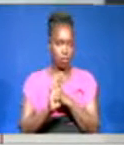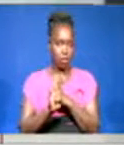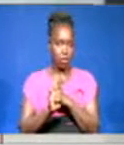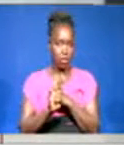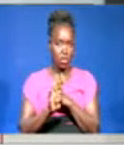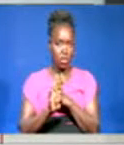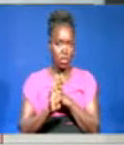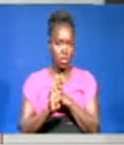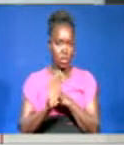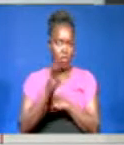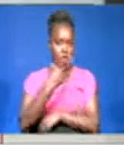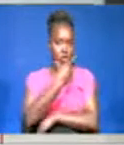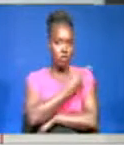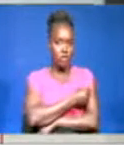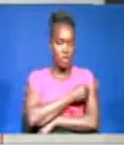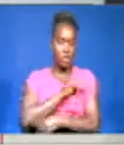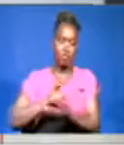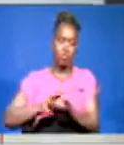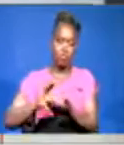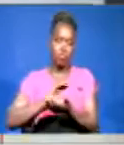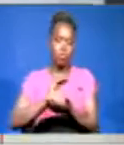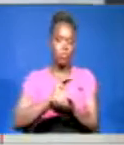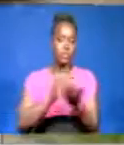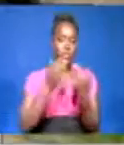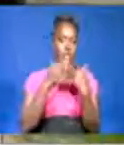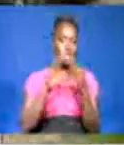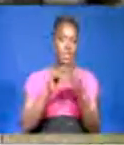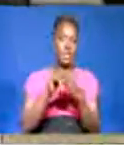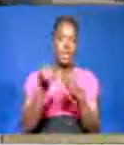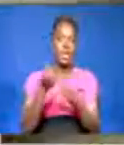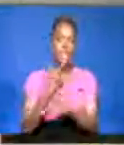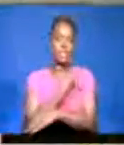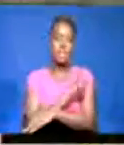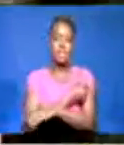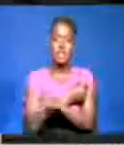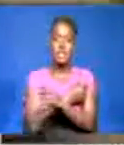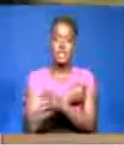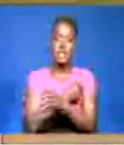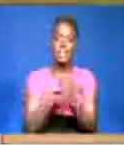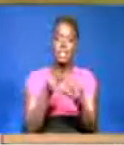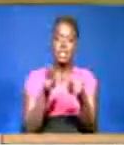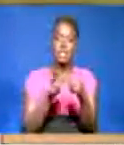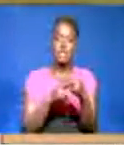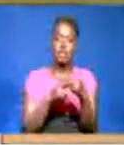for vaccines that have been supplied, while those that have been administered are 721 million